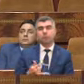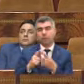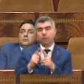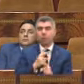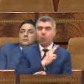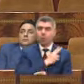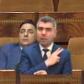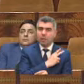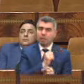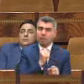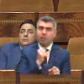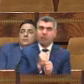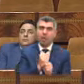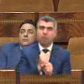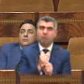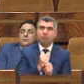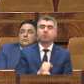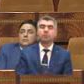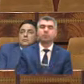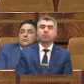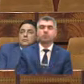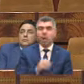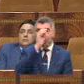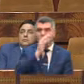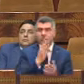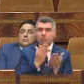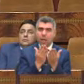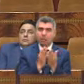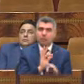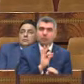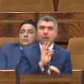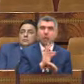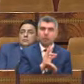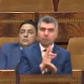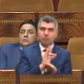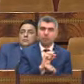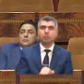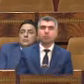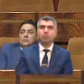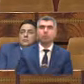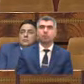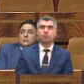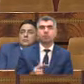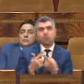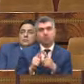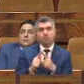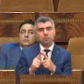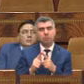المؤطرين في هاد محو الاميه اللي هو يعتبر يعني واحد يعني